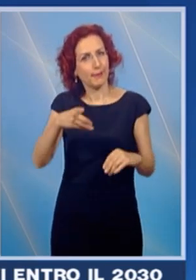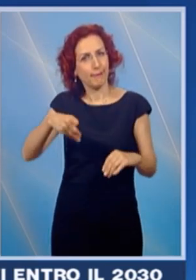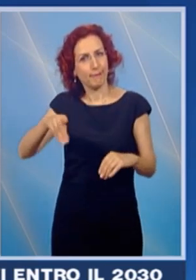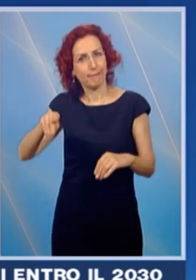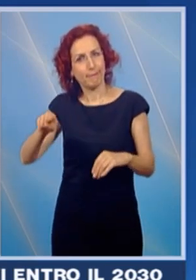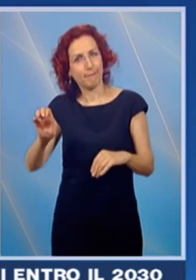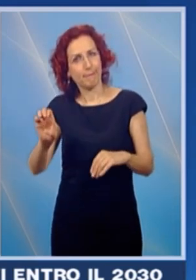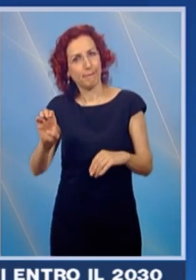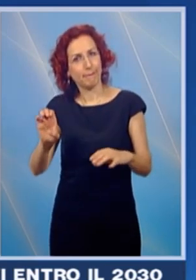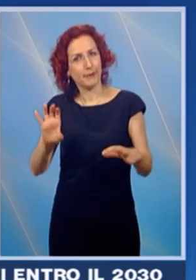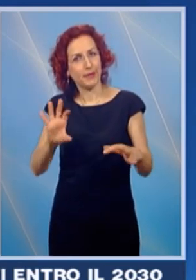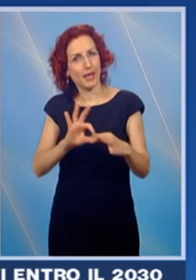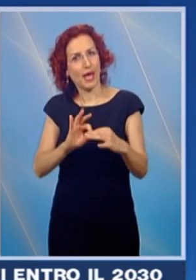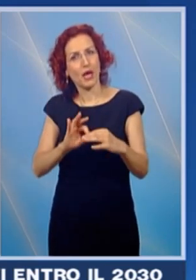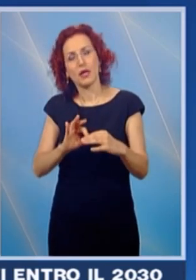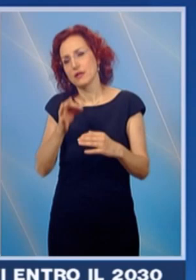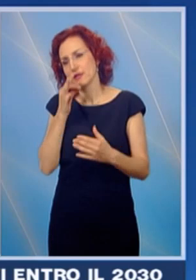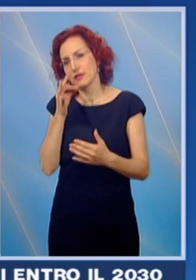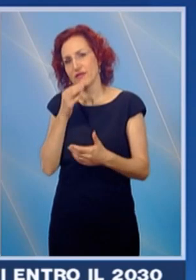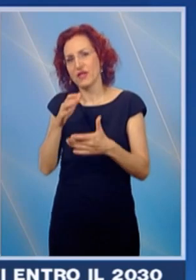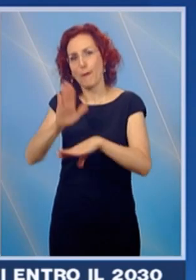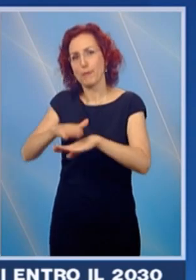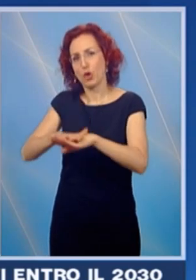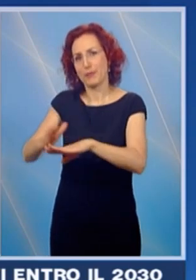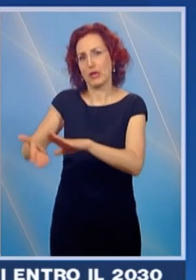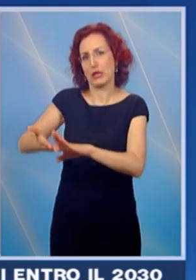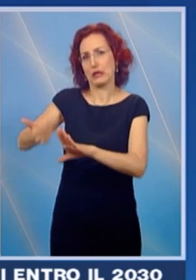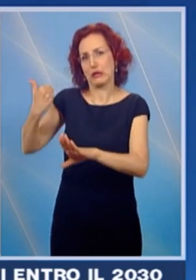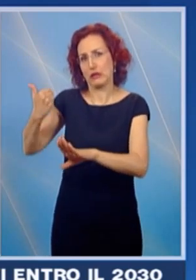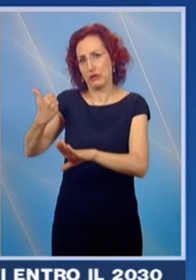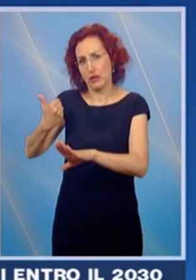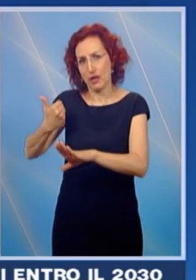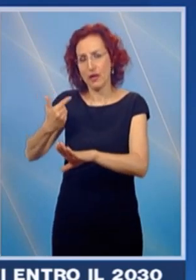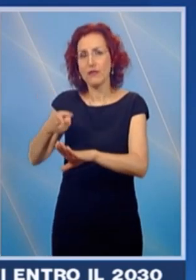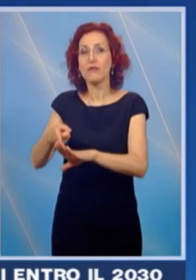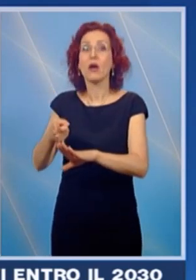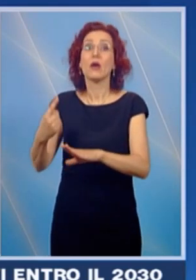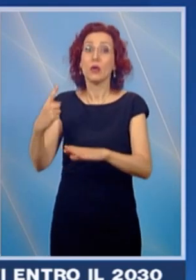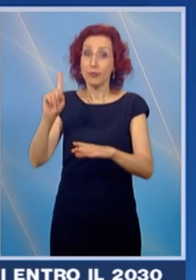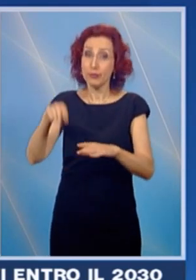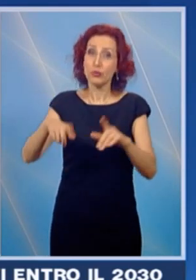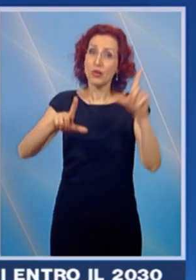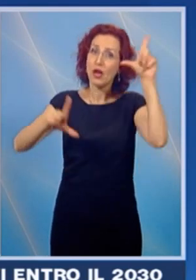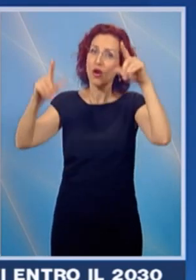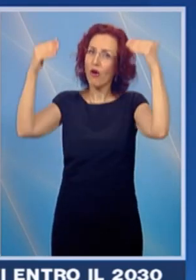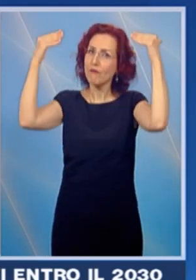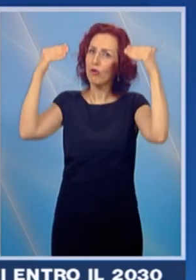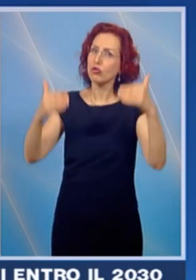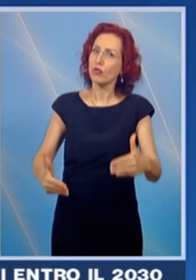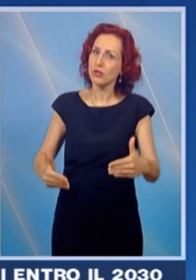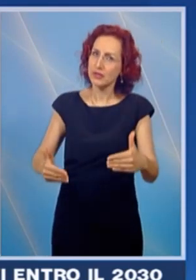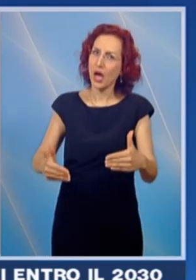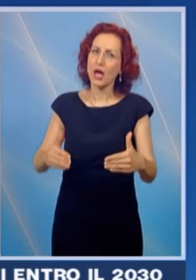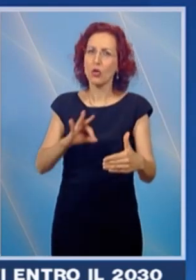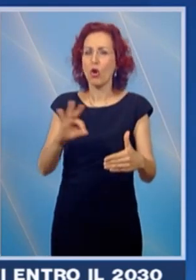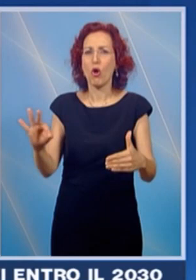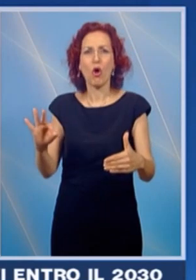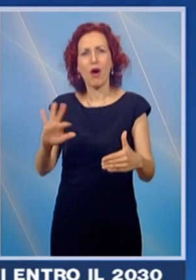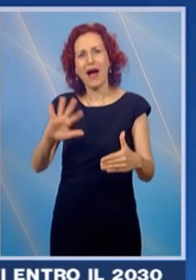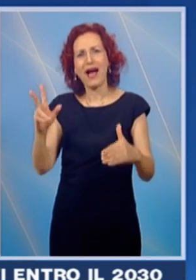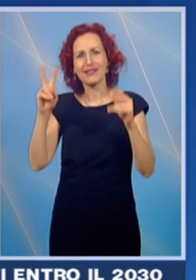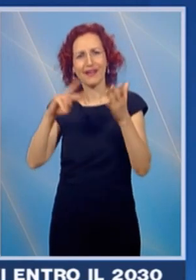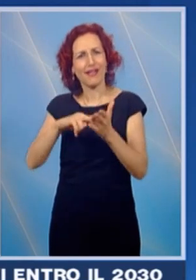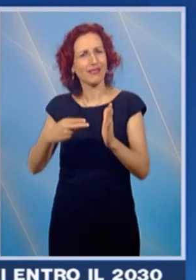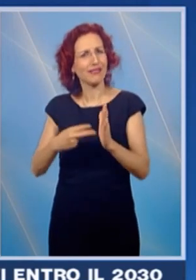quindi quella relativa all'esproprio, estendendola anche al fotovoltaico, così come avviene per le altre tecnologie FR, ai sensi del